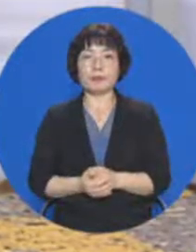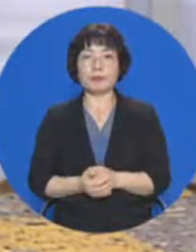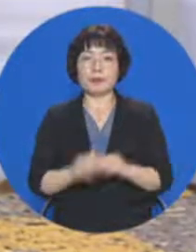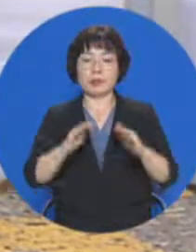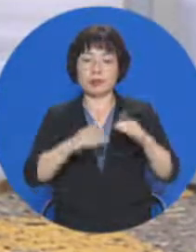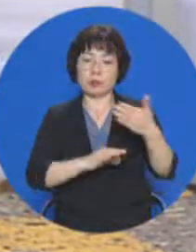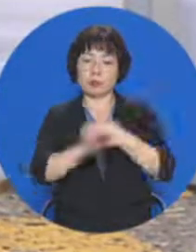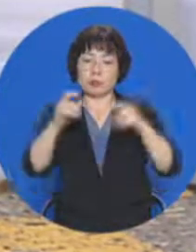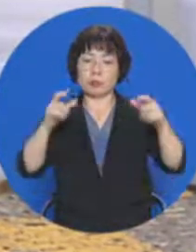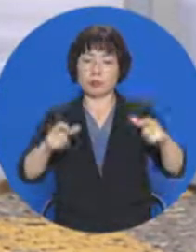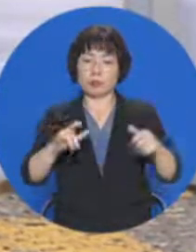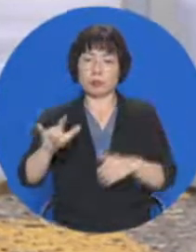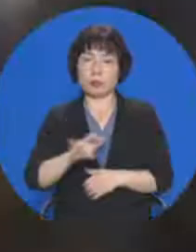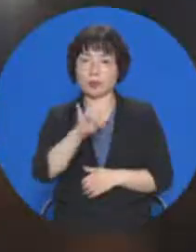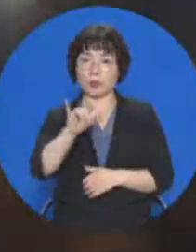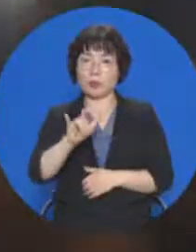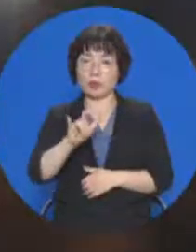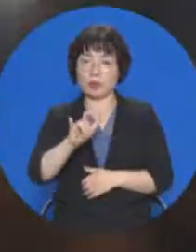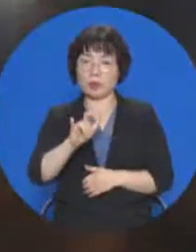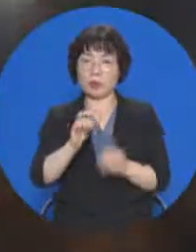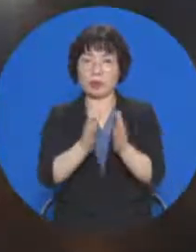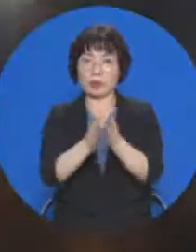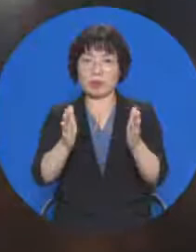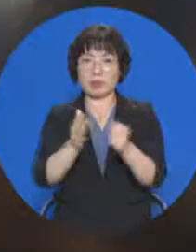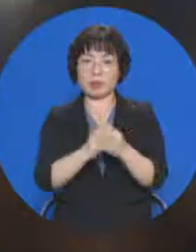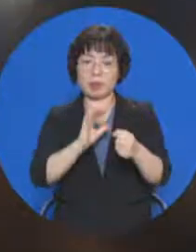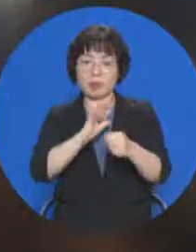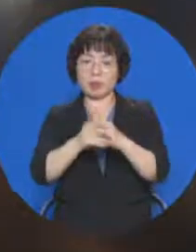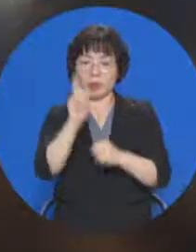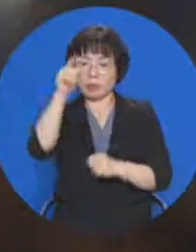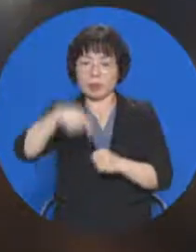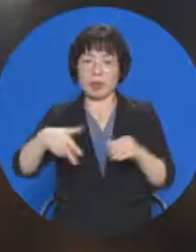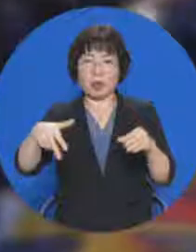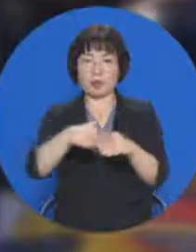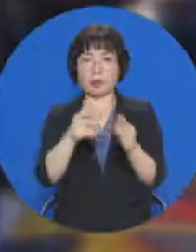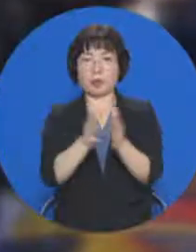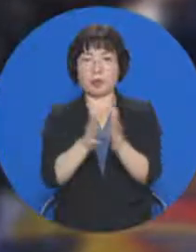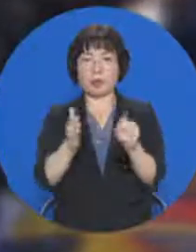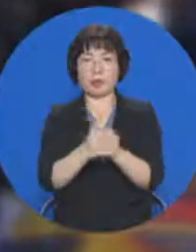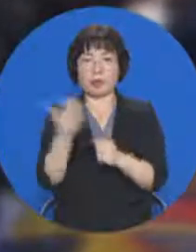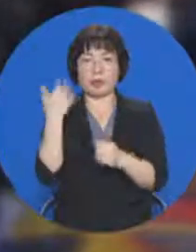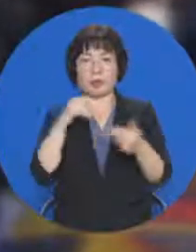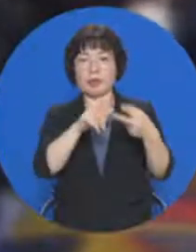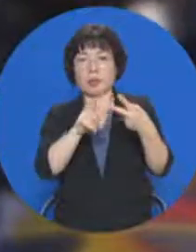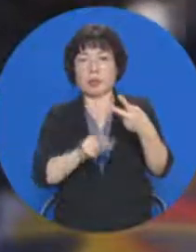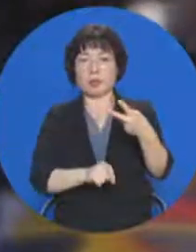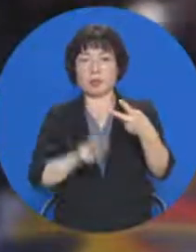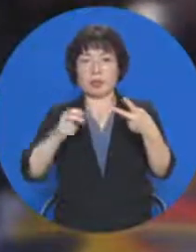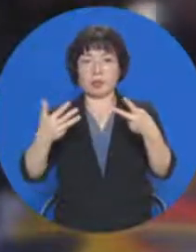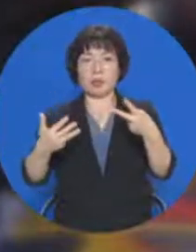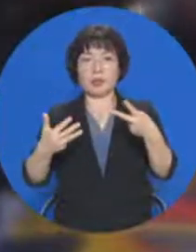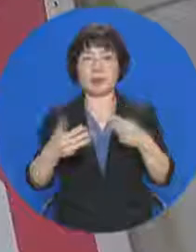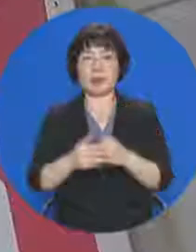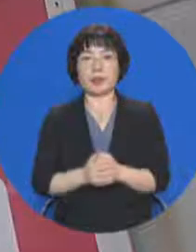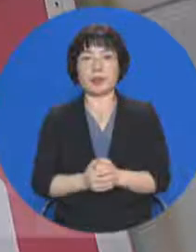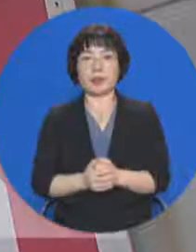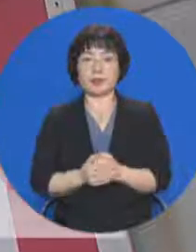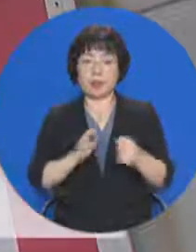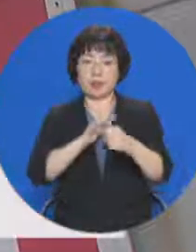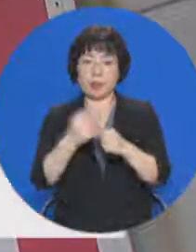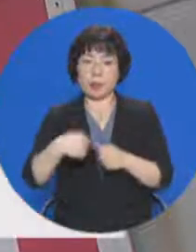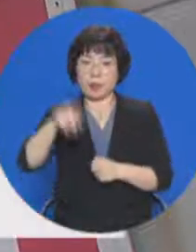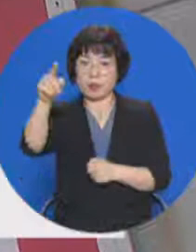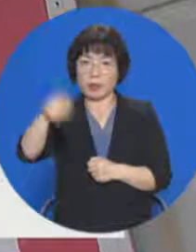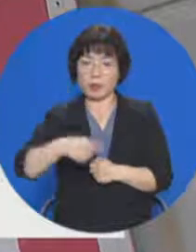전남 동부권에 코로나19가 상륙한 건 대구 신천지발 확산이 시작됐던 지난 2월 28일. 대구를